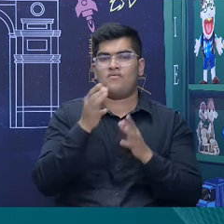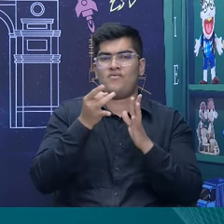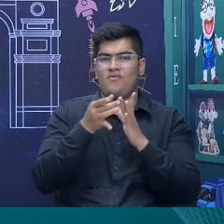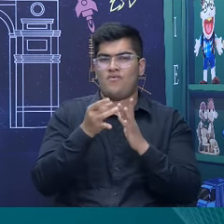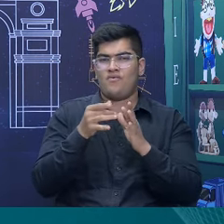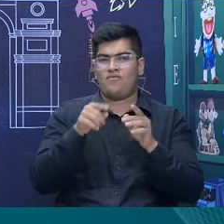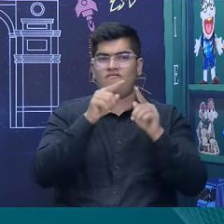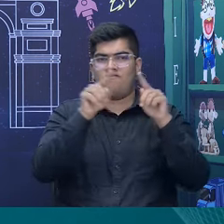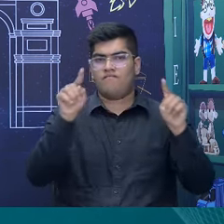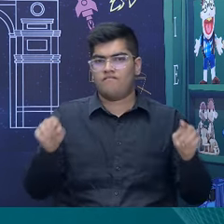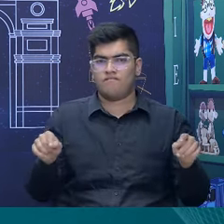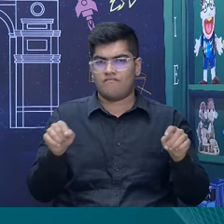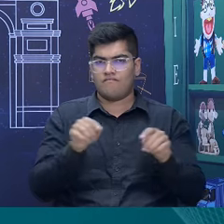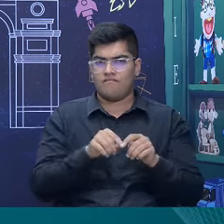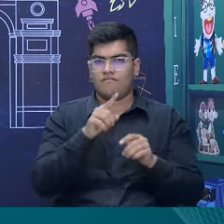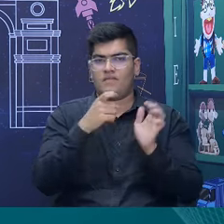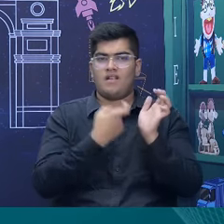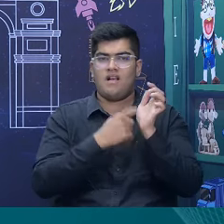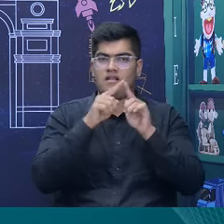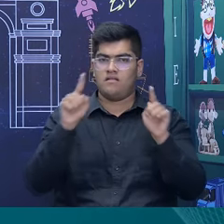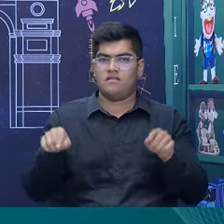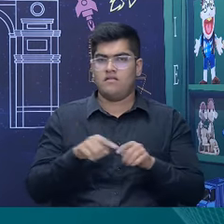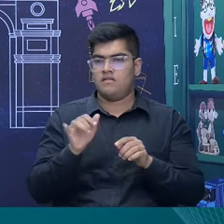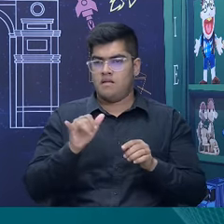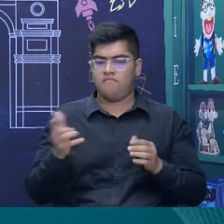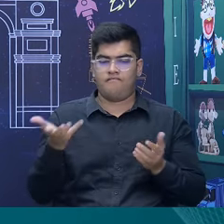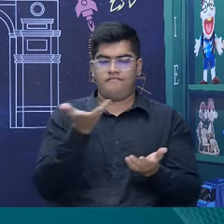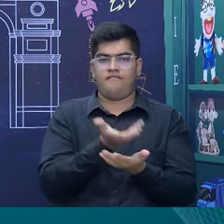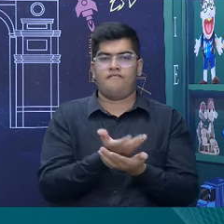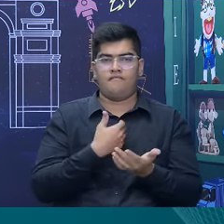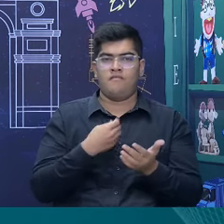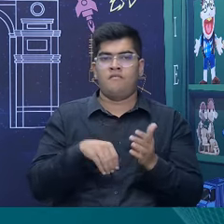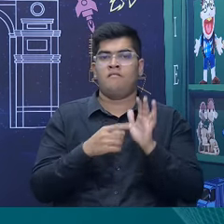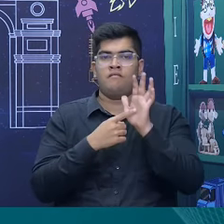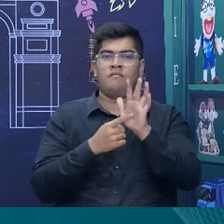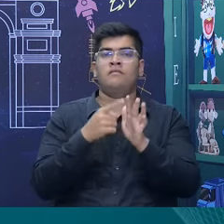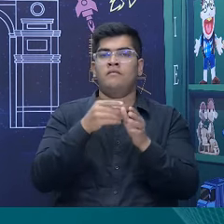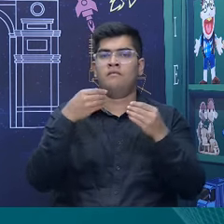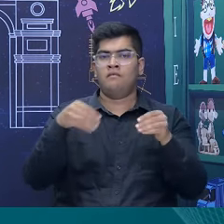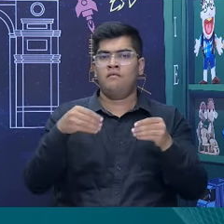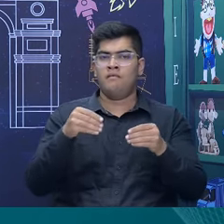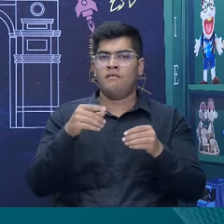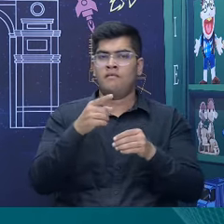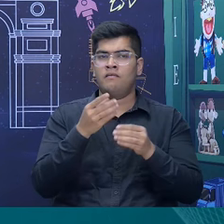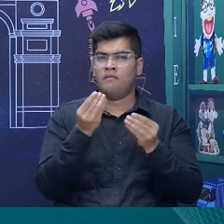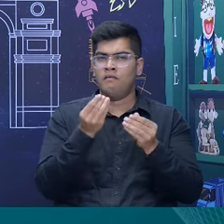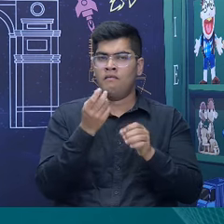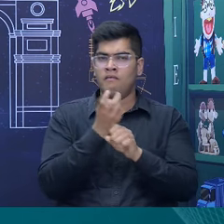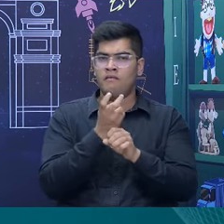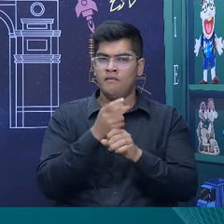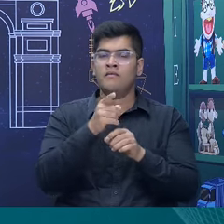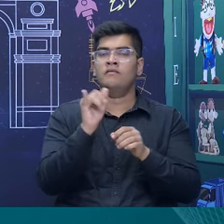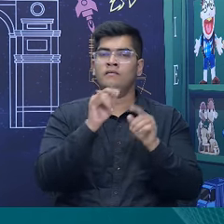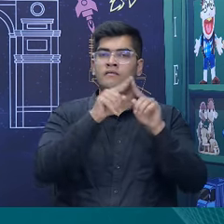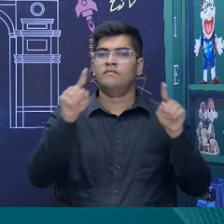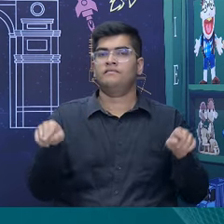उस गत्ते को अपने सामने रखिए यहां मेरे पास यह जो मोटा कागज है यह मेरे हाथ में है मैंने यहां पर इतना